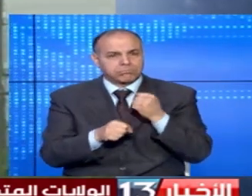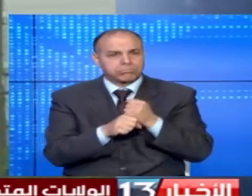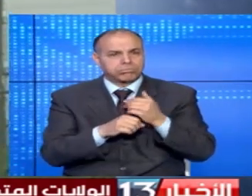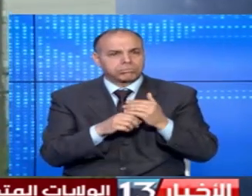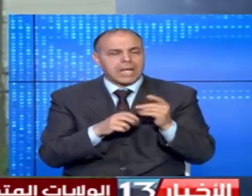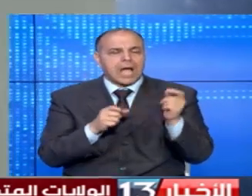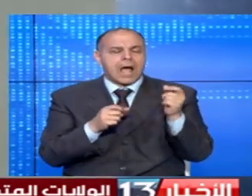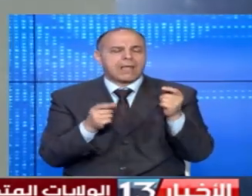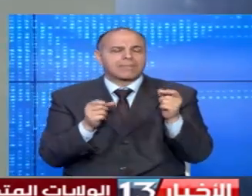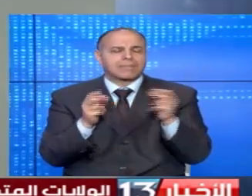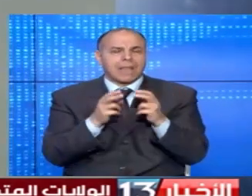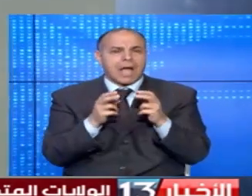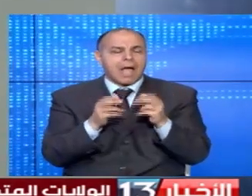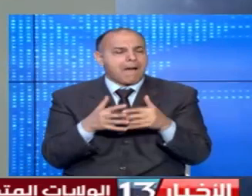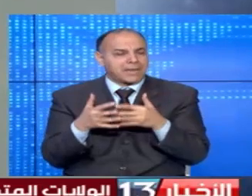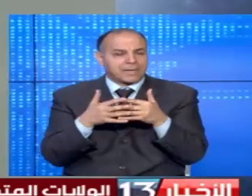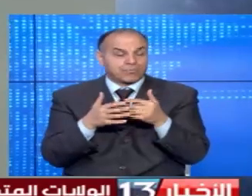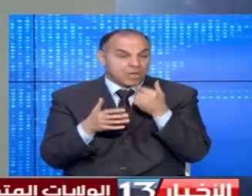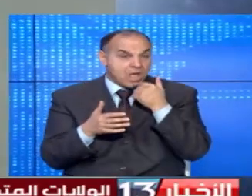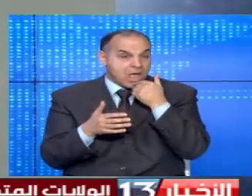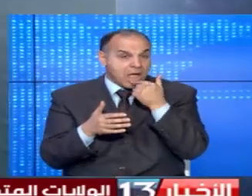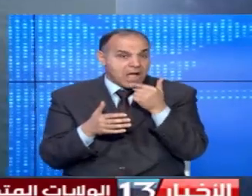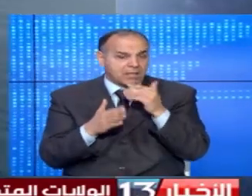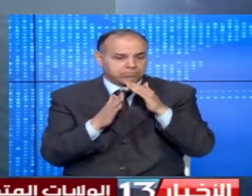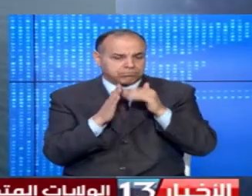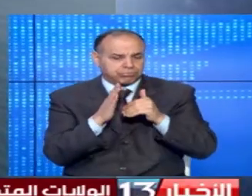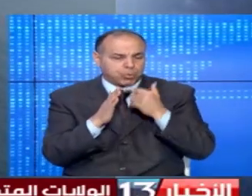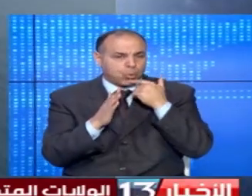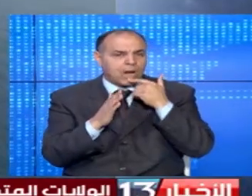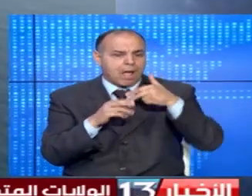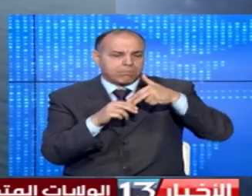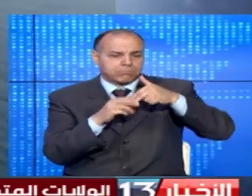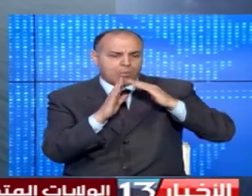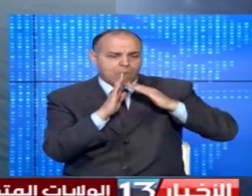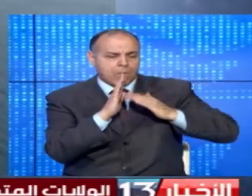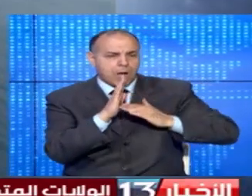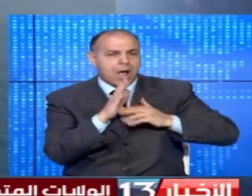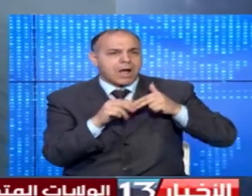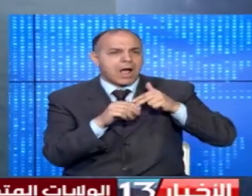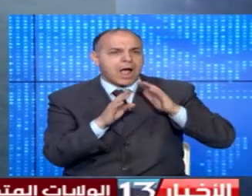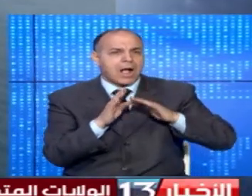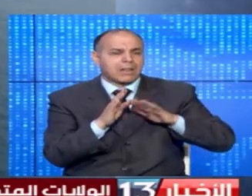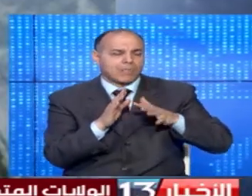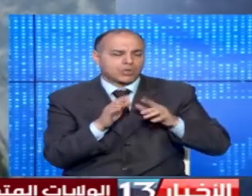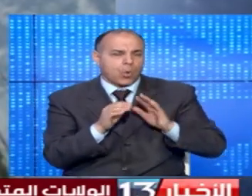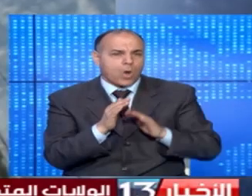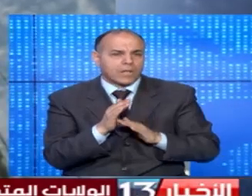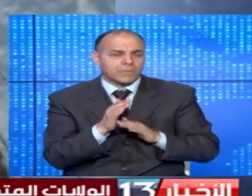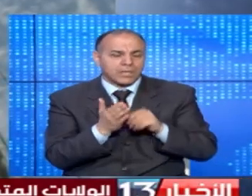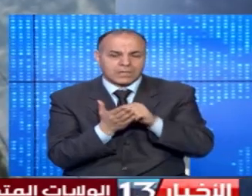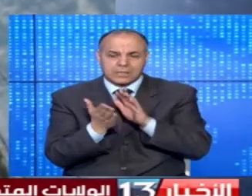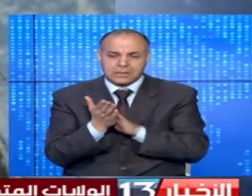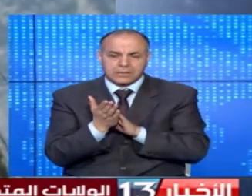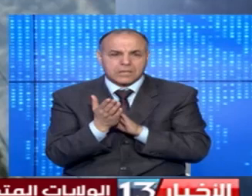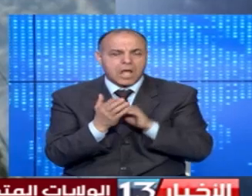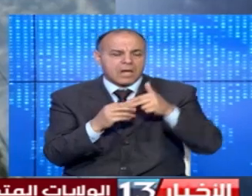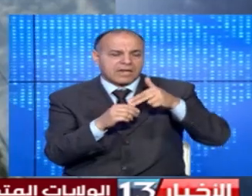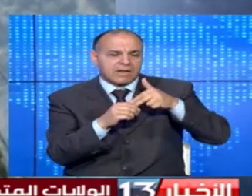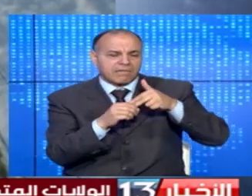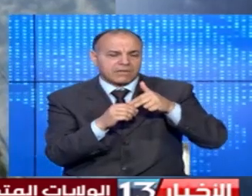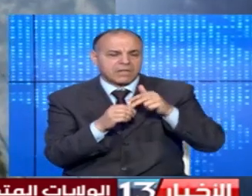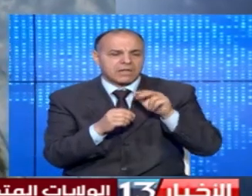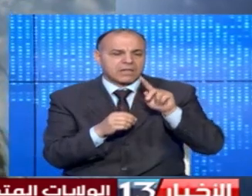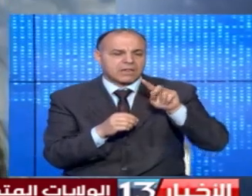الامريكيه ياتي ذلك وسط انخفاض مخزونات النفط في الولايات المتحده اكثر من المتوقع حيث سجلت مخزونه النفط راجعا ب